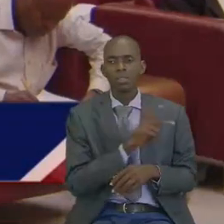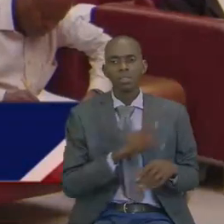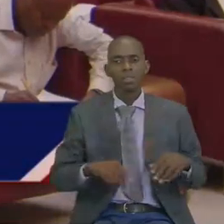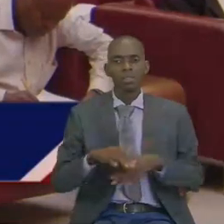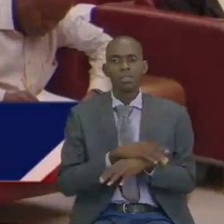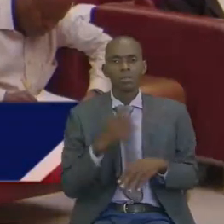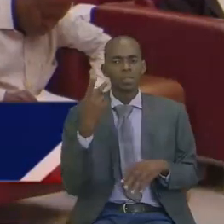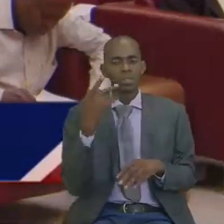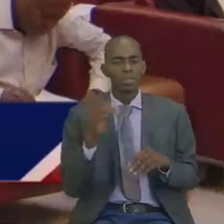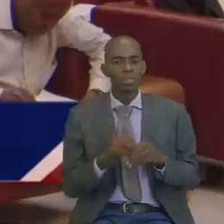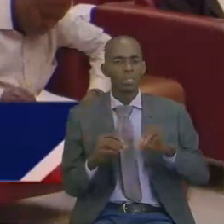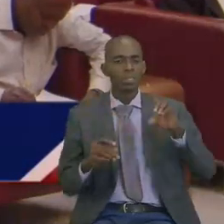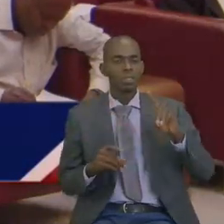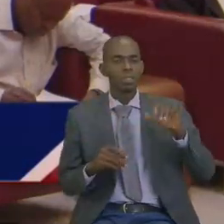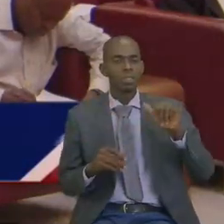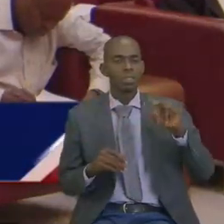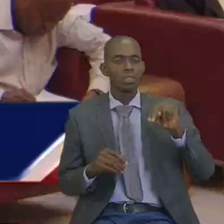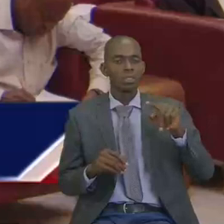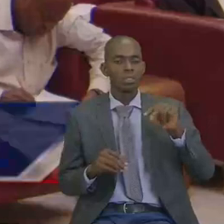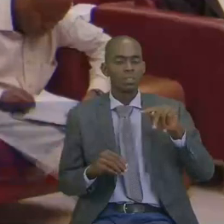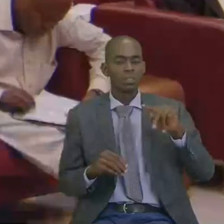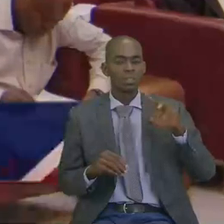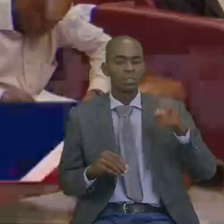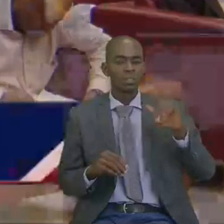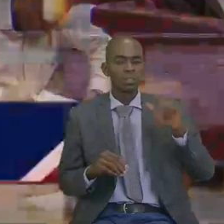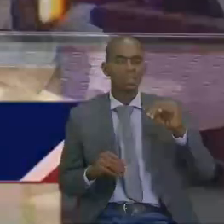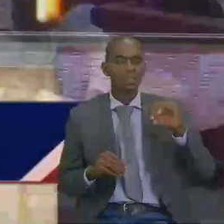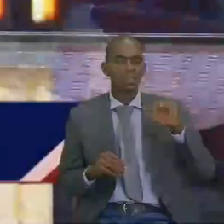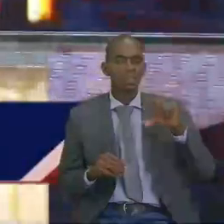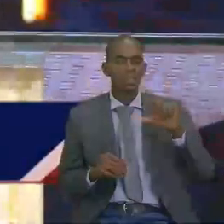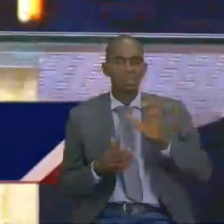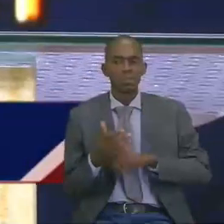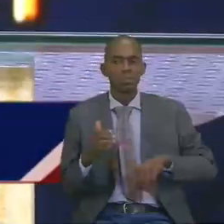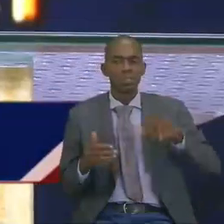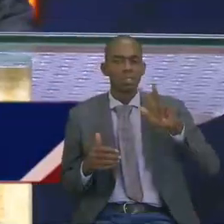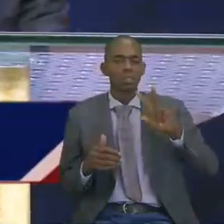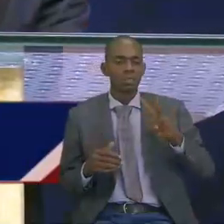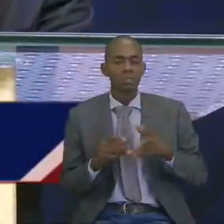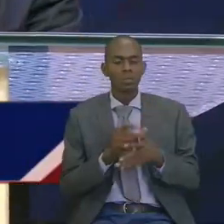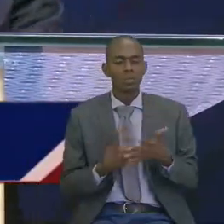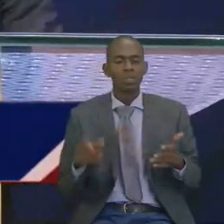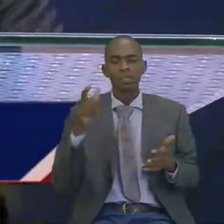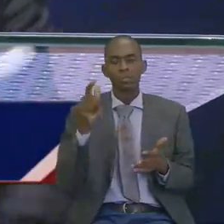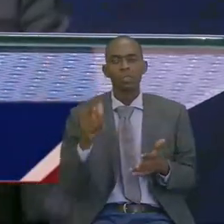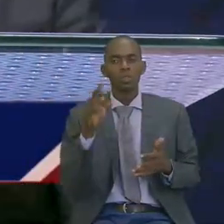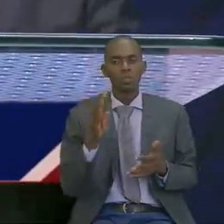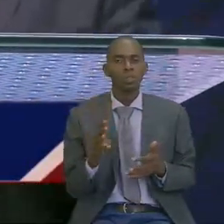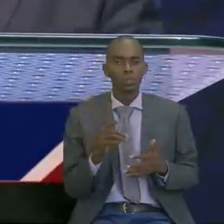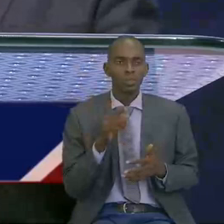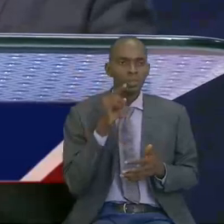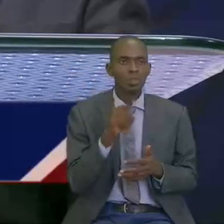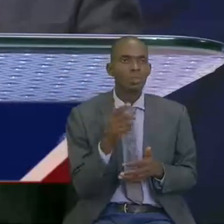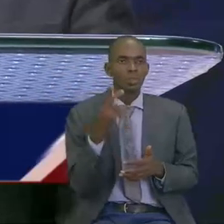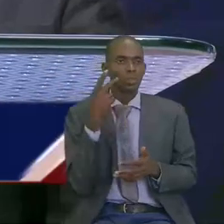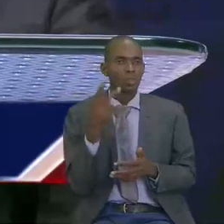invisibles écrasantes contre les royaumes des nations. Daniel chapitre 2, le